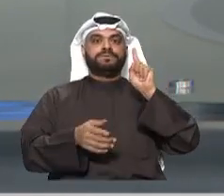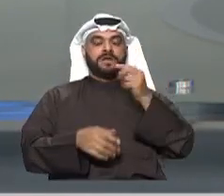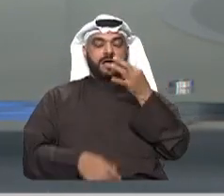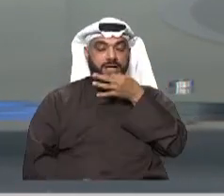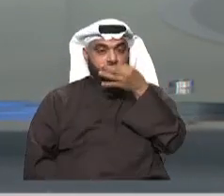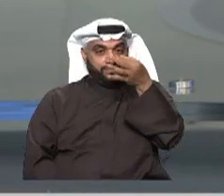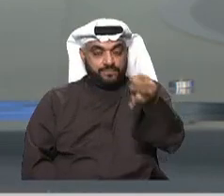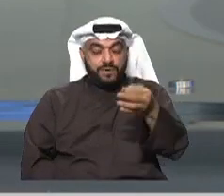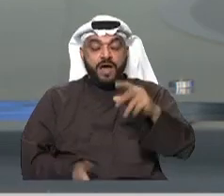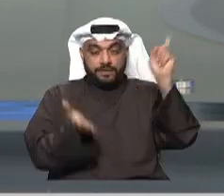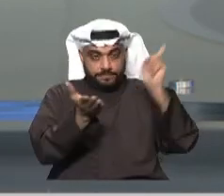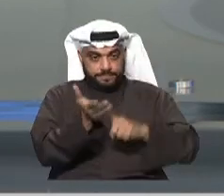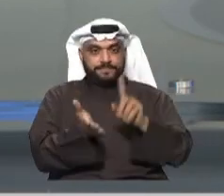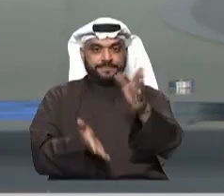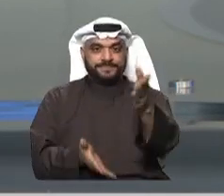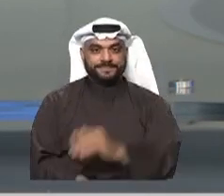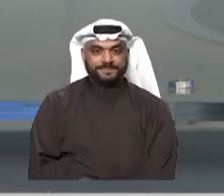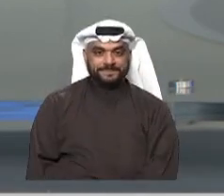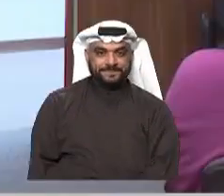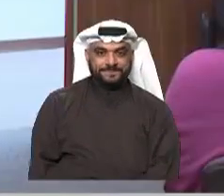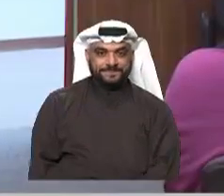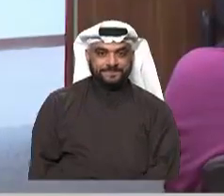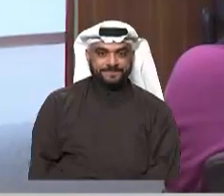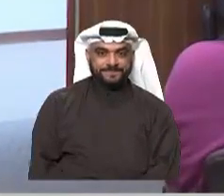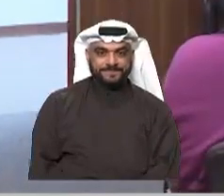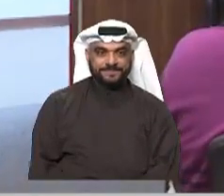والاخبار عن طريقها